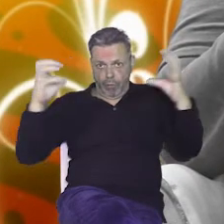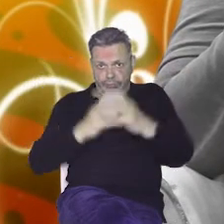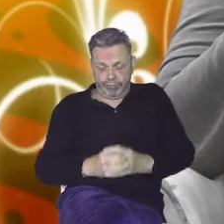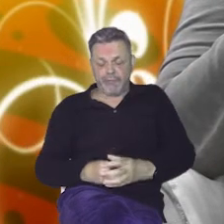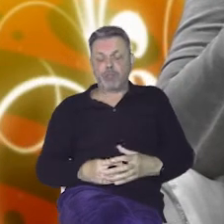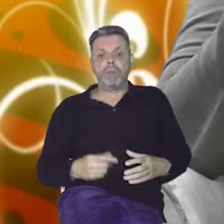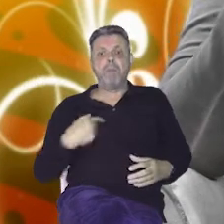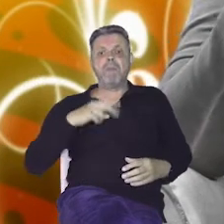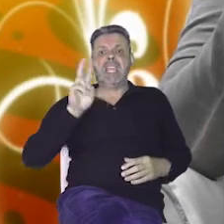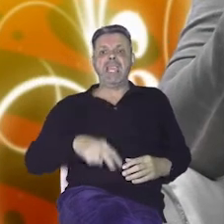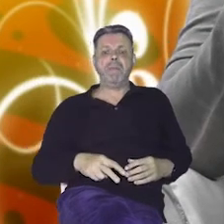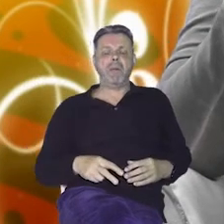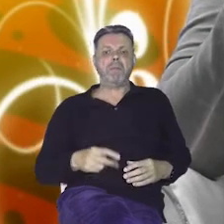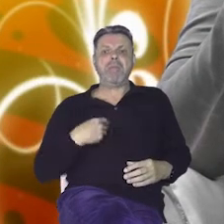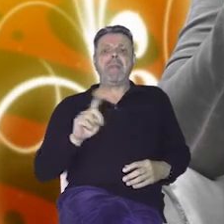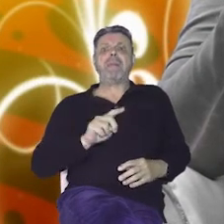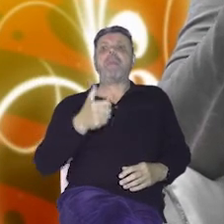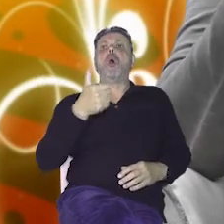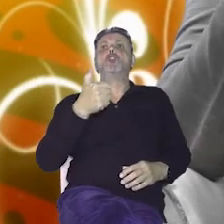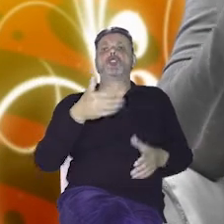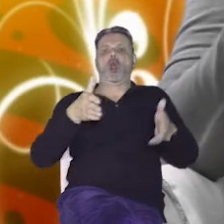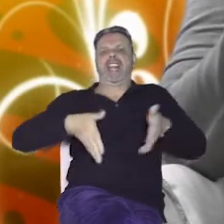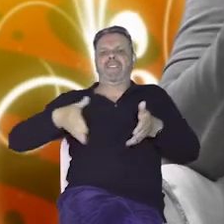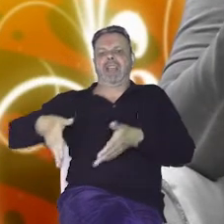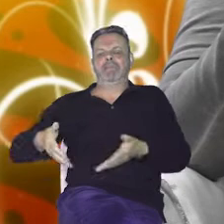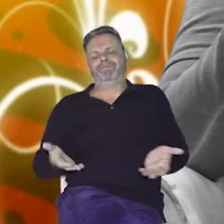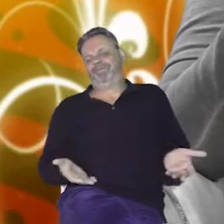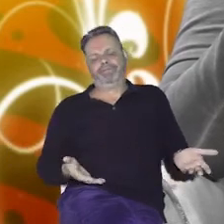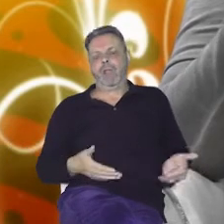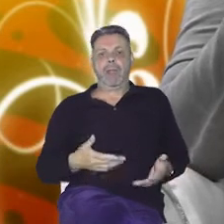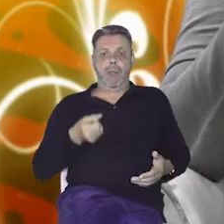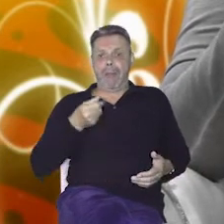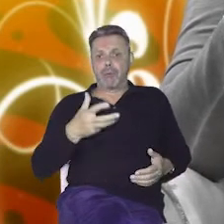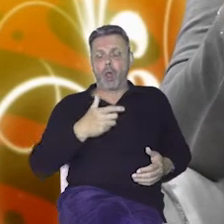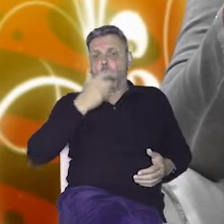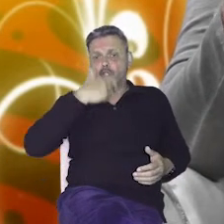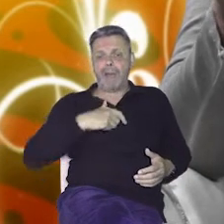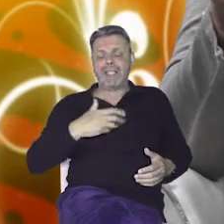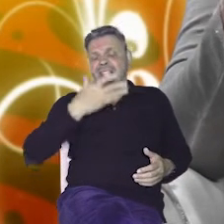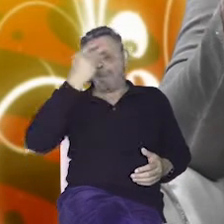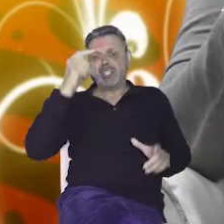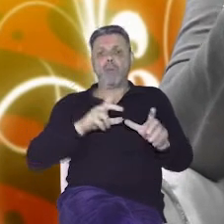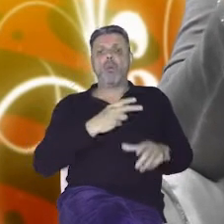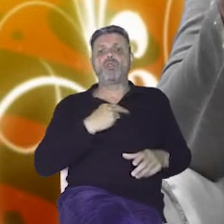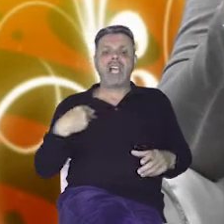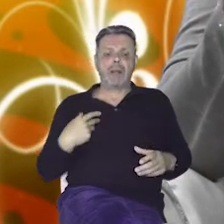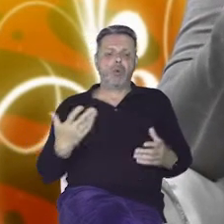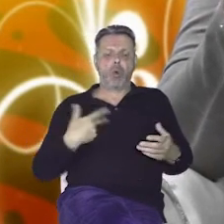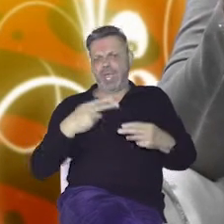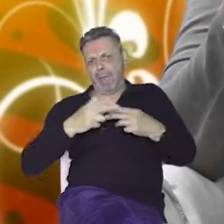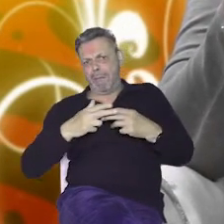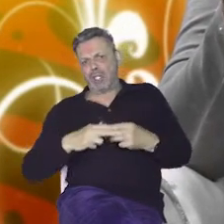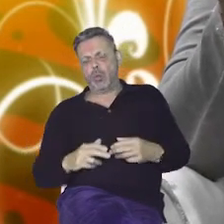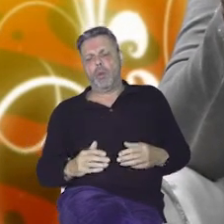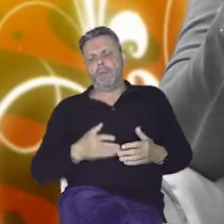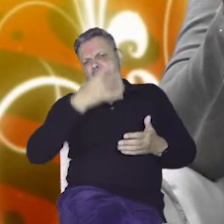stvari nemamo ni 100 kreveta. Dakle, na broj osoba sa demencijom u Zagrebu koji je negdje oko